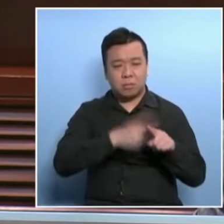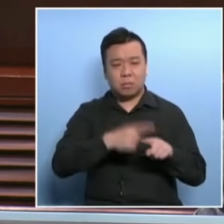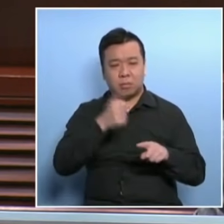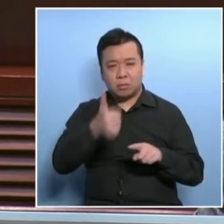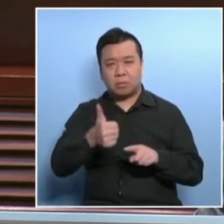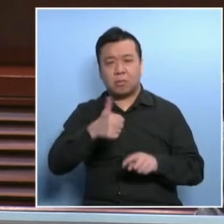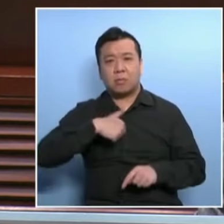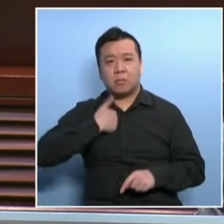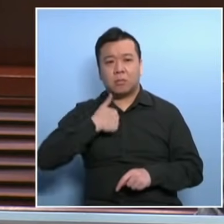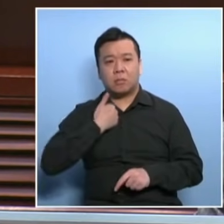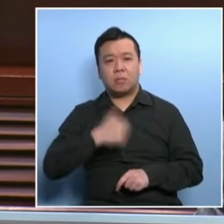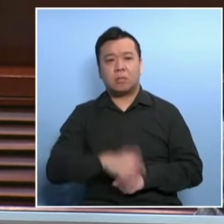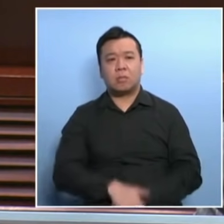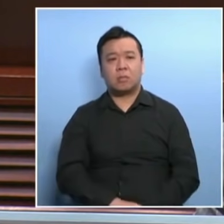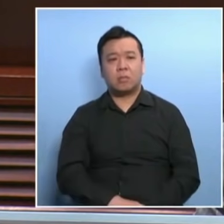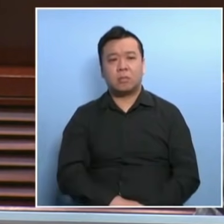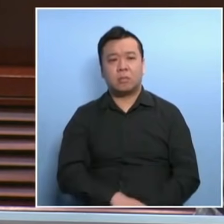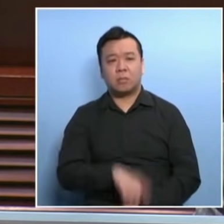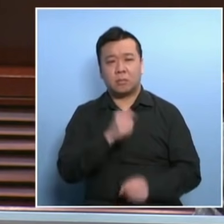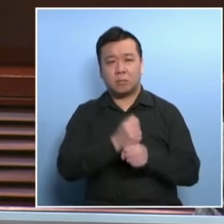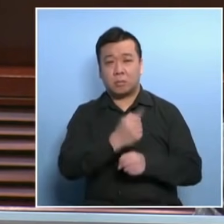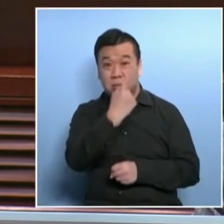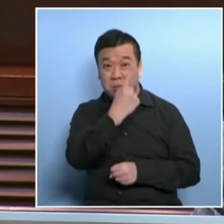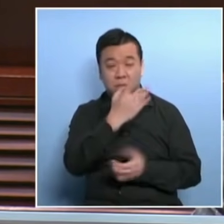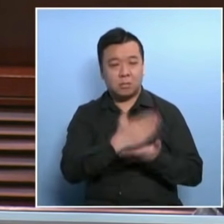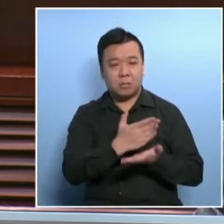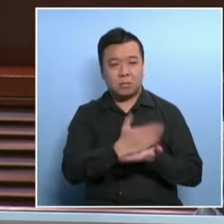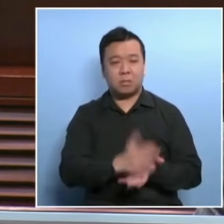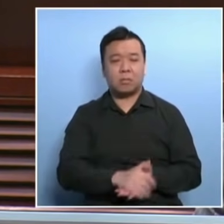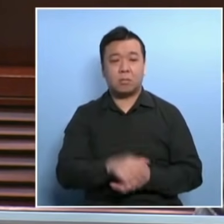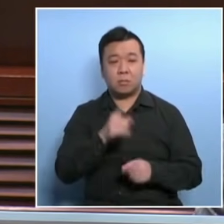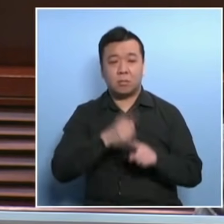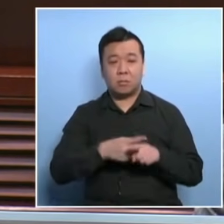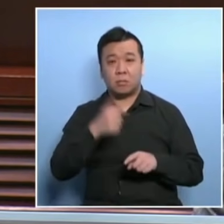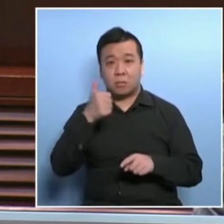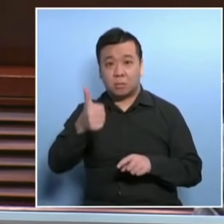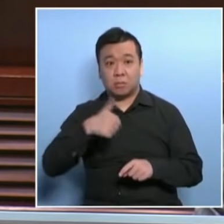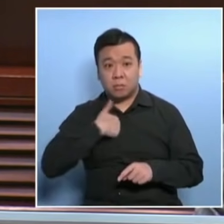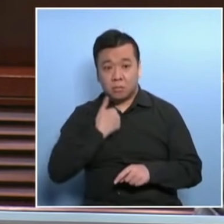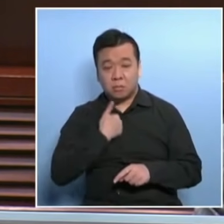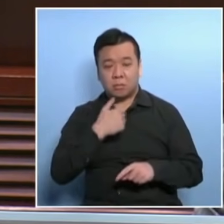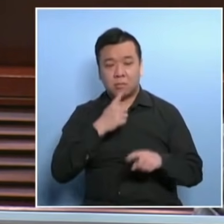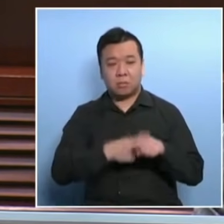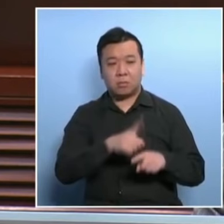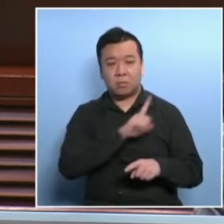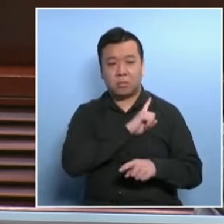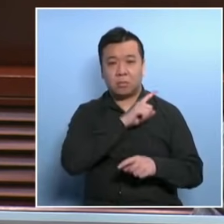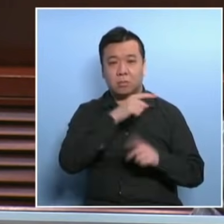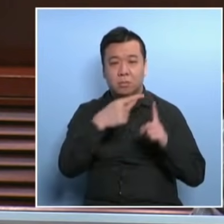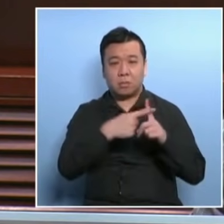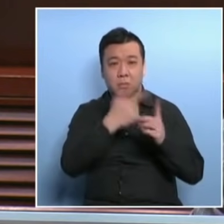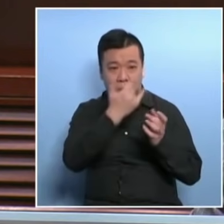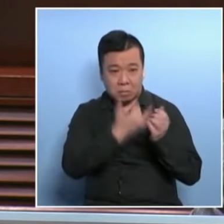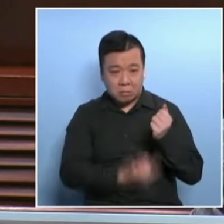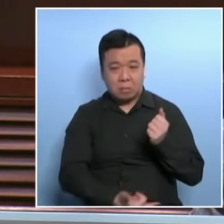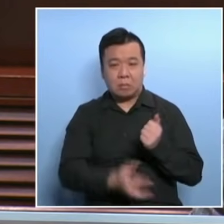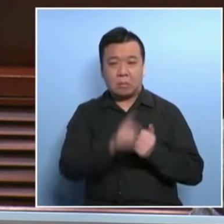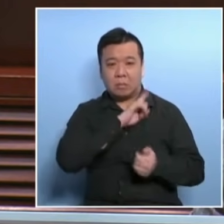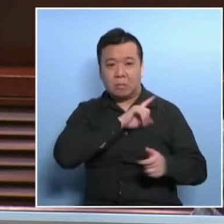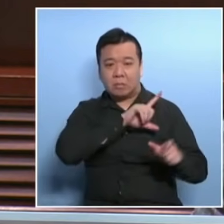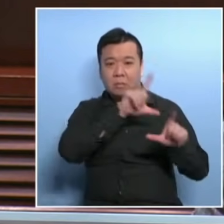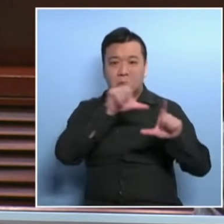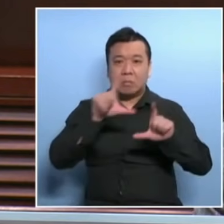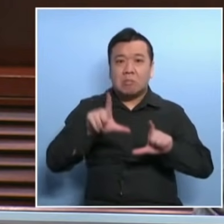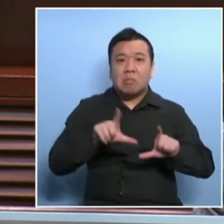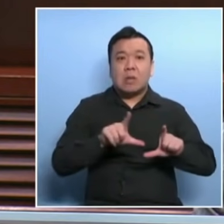嘅先生唔係一份工嚟嘅，一個好嘅先生係攞佢人生學